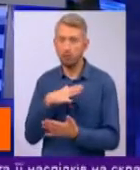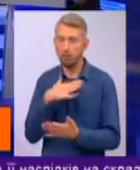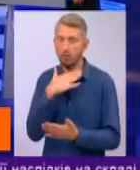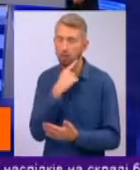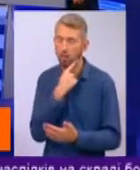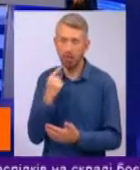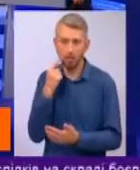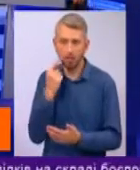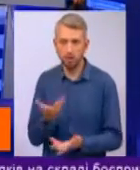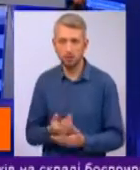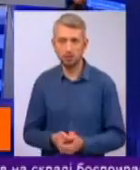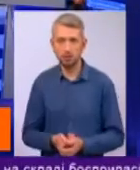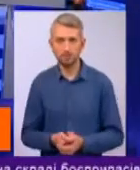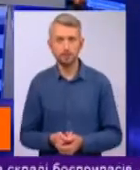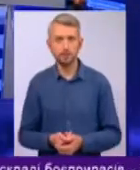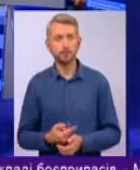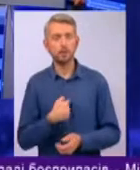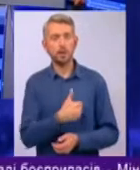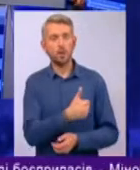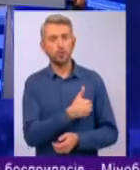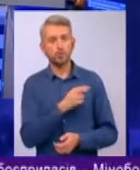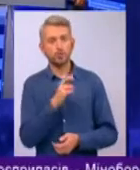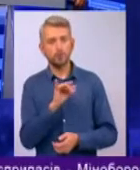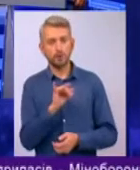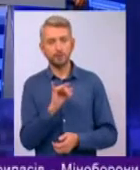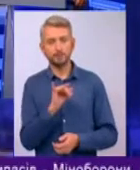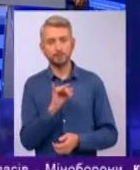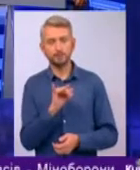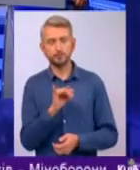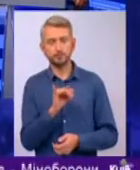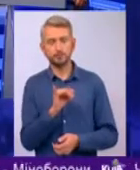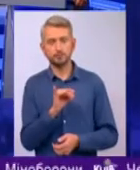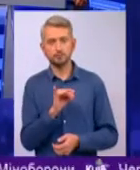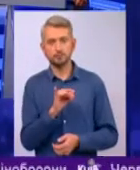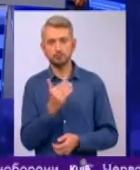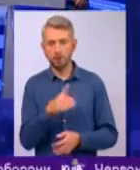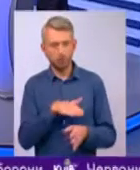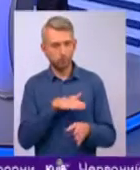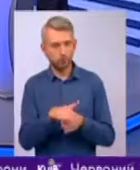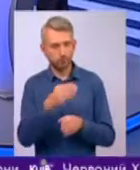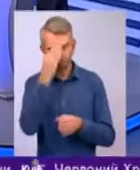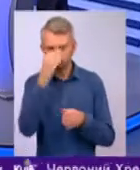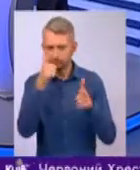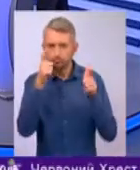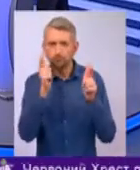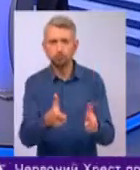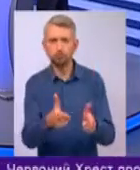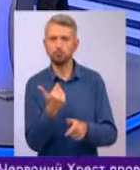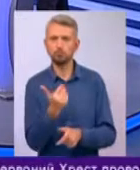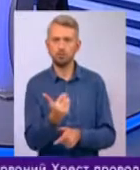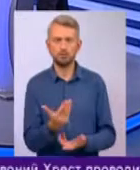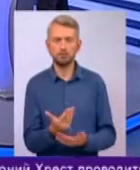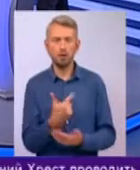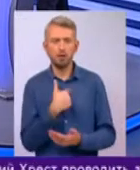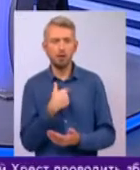на жаль. Я хотів би, по-перше, абсолютно вас підтримати, пан Степан. Я розділяю, от